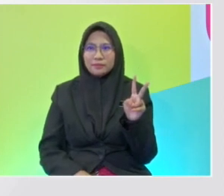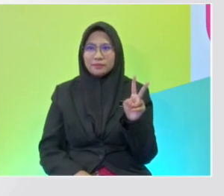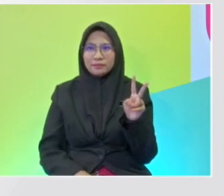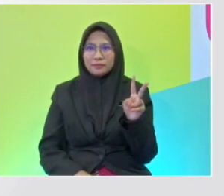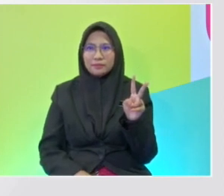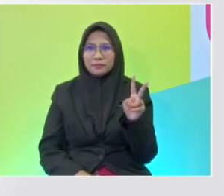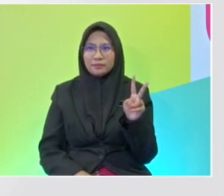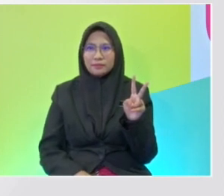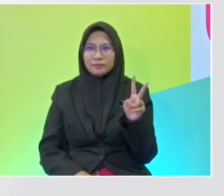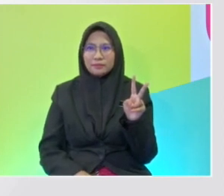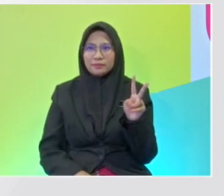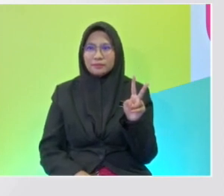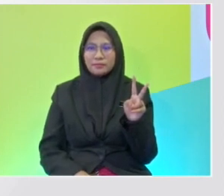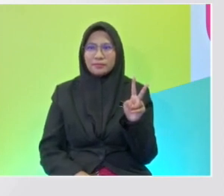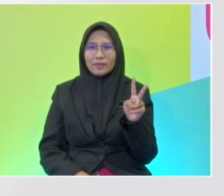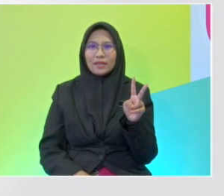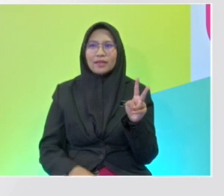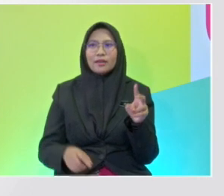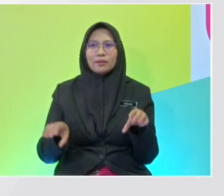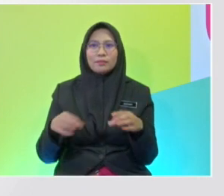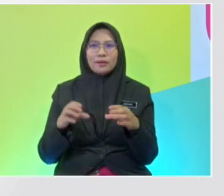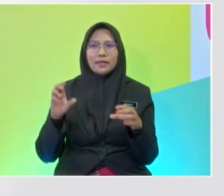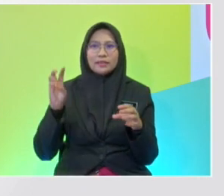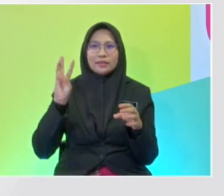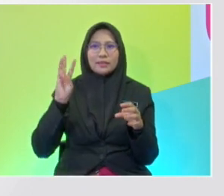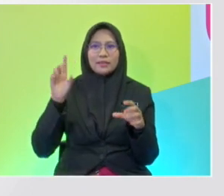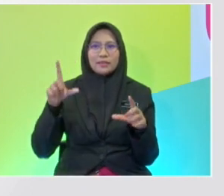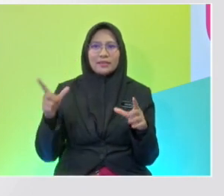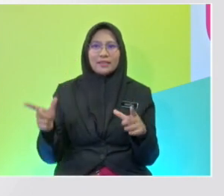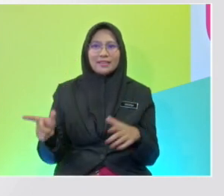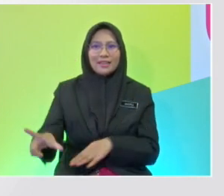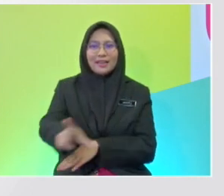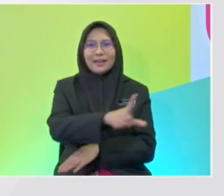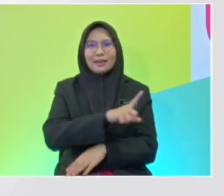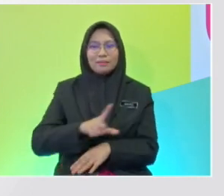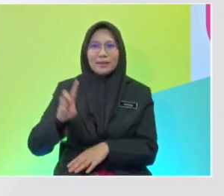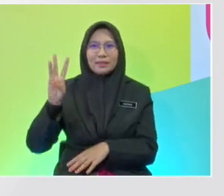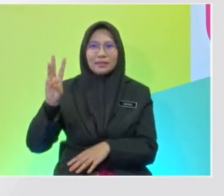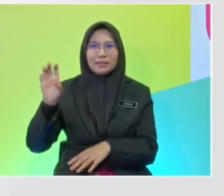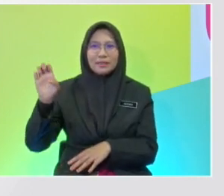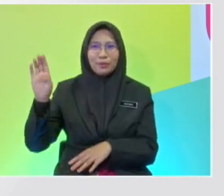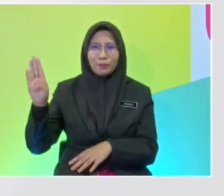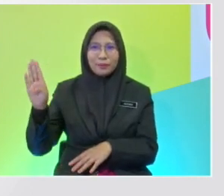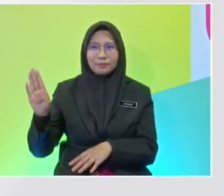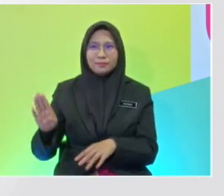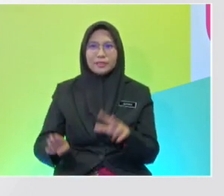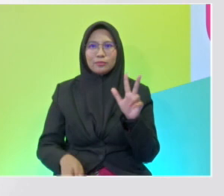buat satu halaman website yang ketiga kita juga boleh menggunakan aplikasi